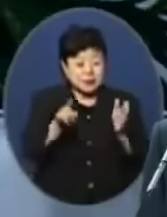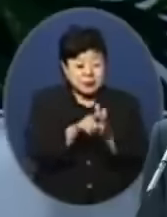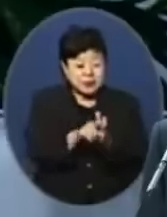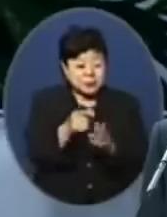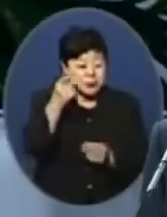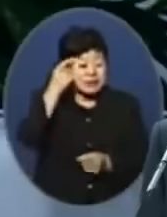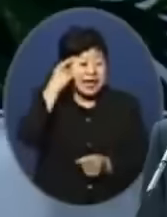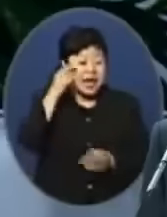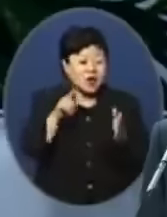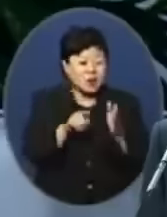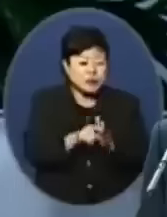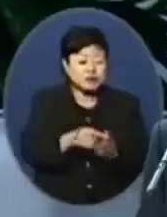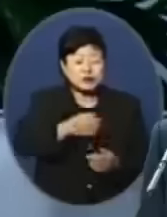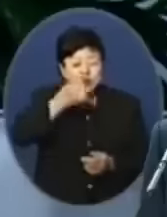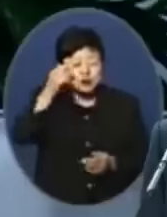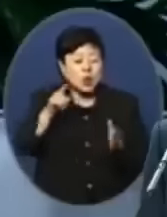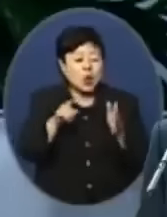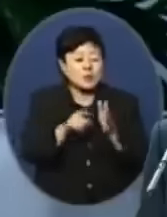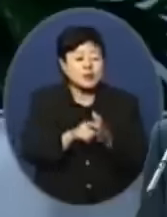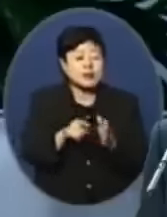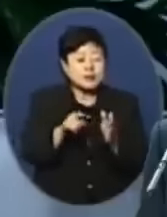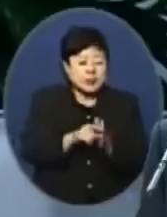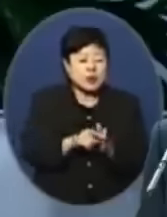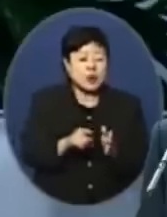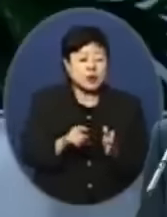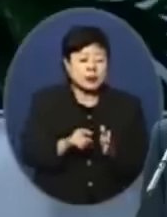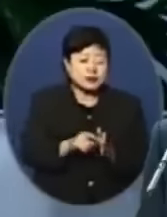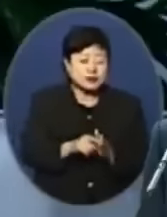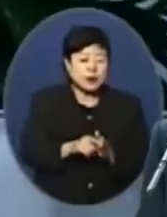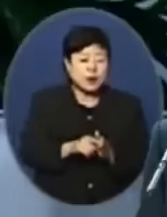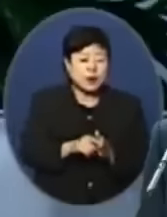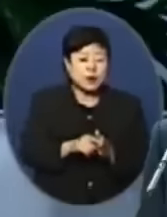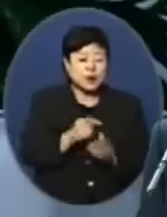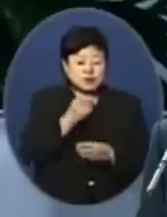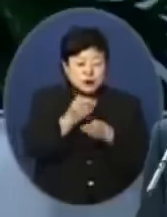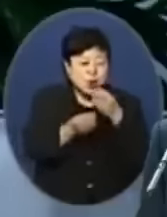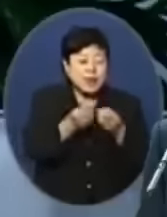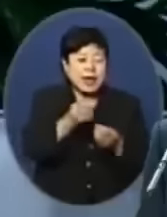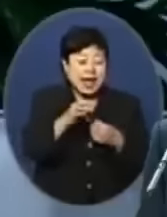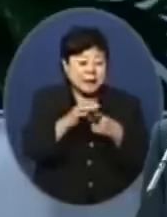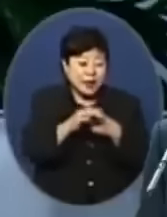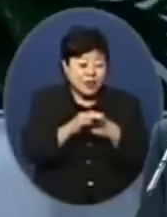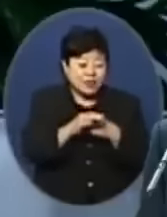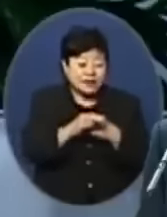믿음으로 생각하고 믿음으로 꿈꾸고 믿음으로 믿고 믿음으로 입술에 고백하면